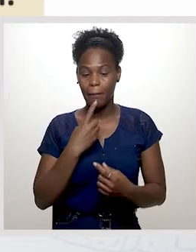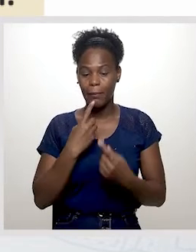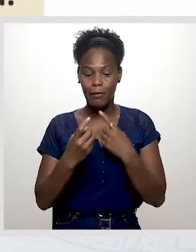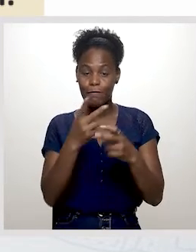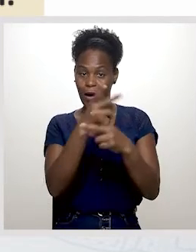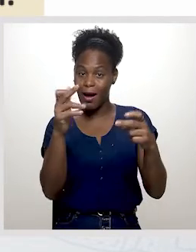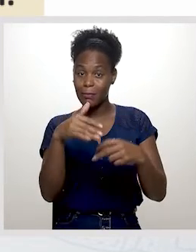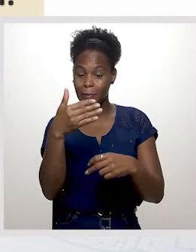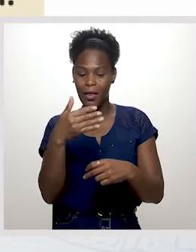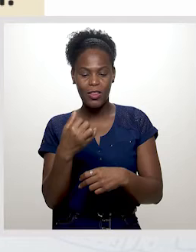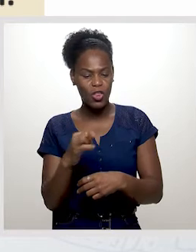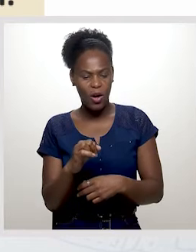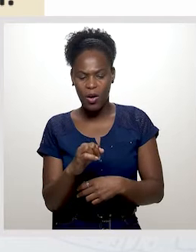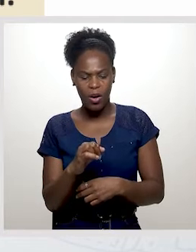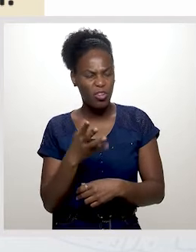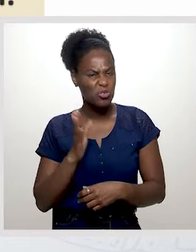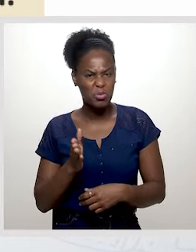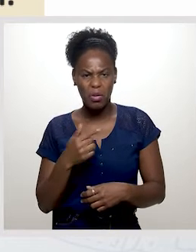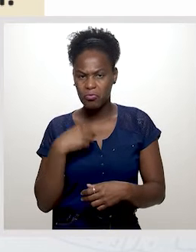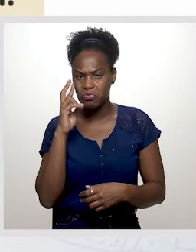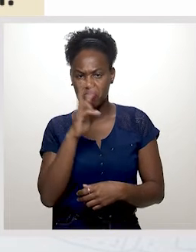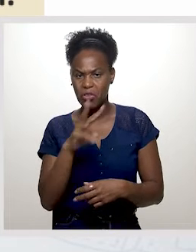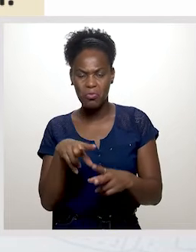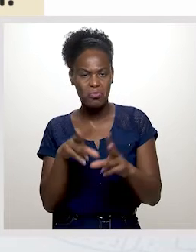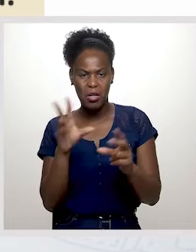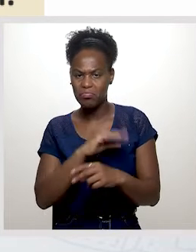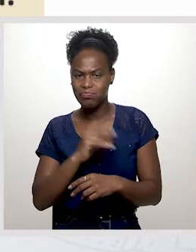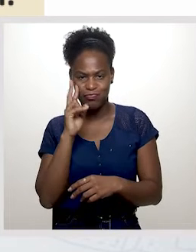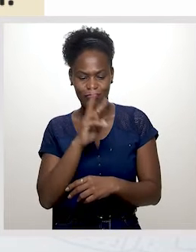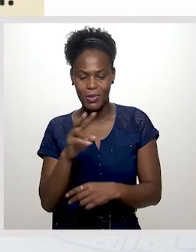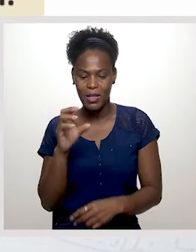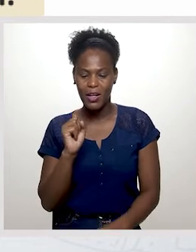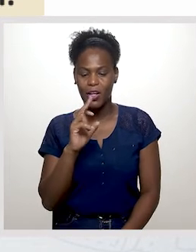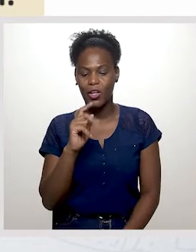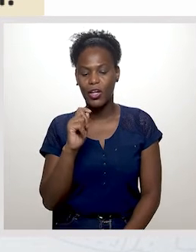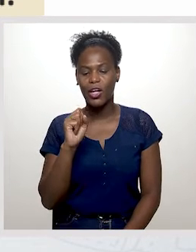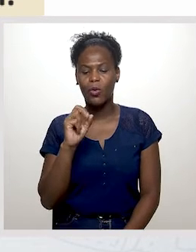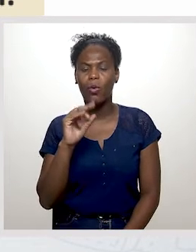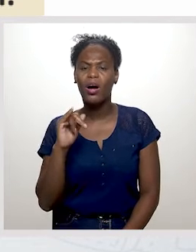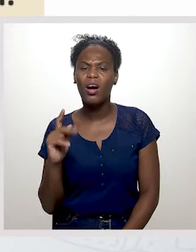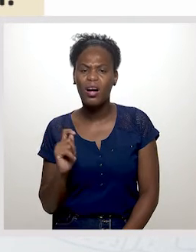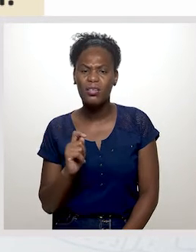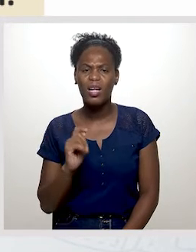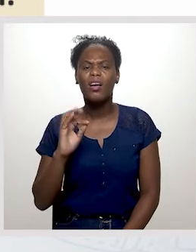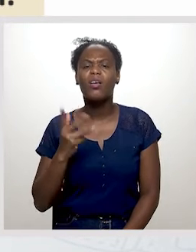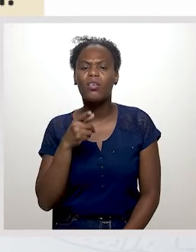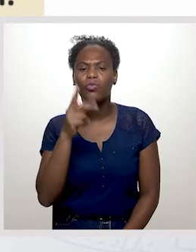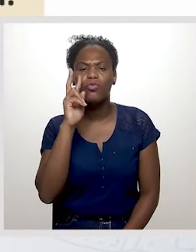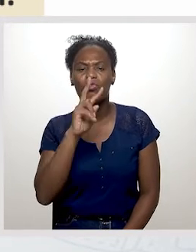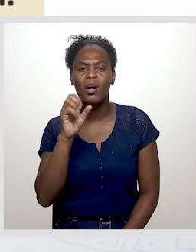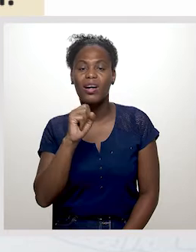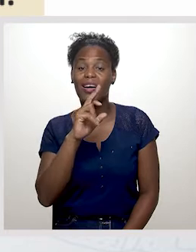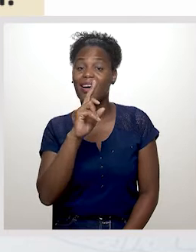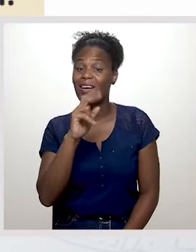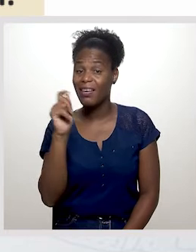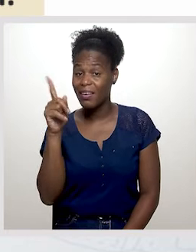première affirmation, non, justement, je ne vois plus Grégoire. Quelle était la question? Quand est-ce que tu vois